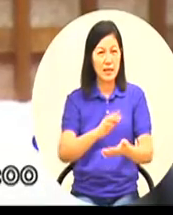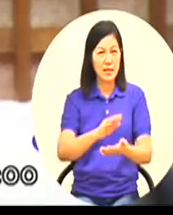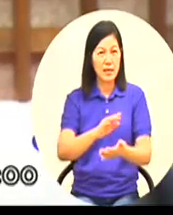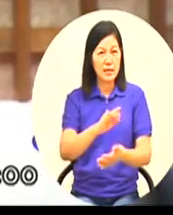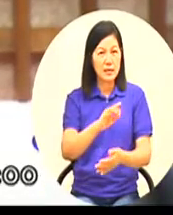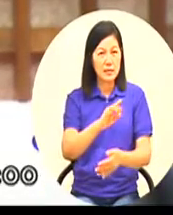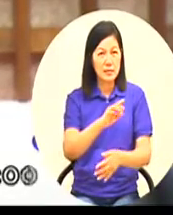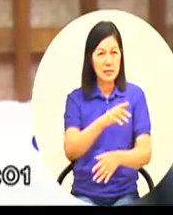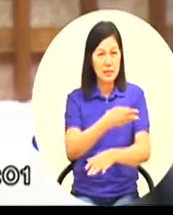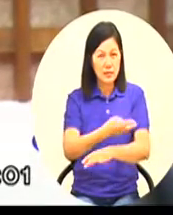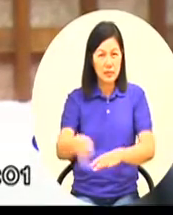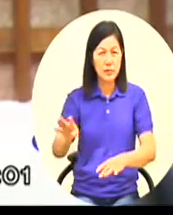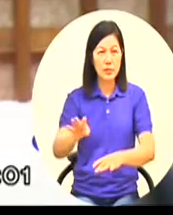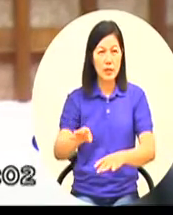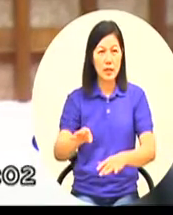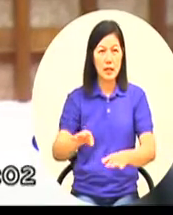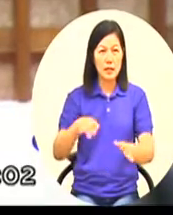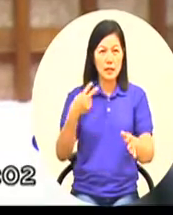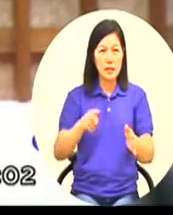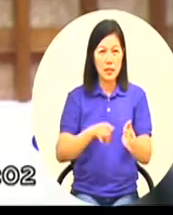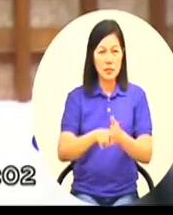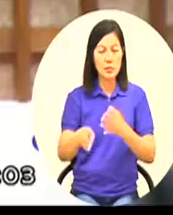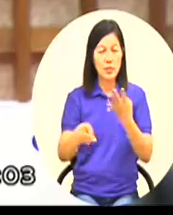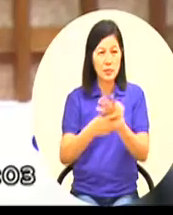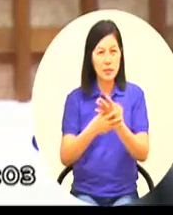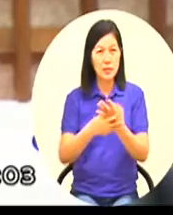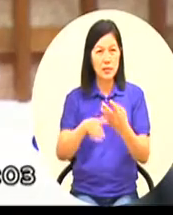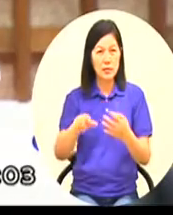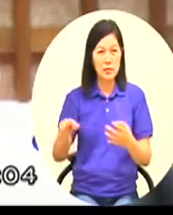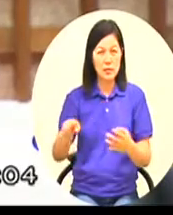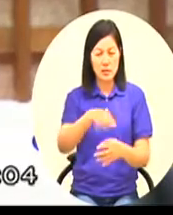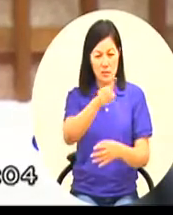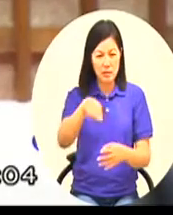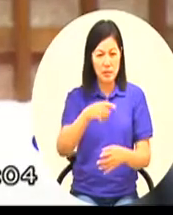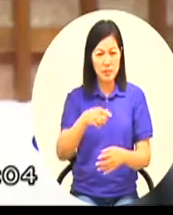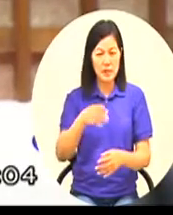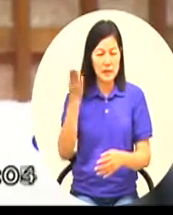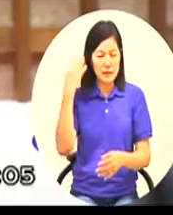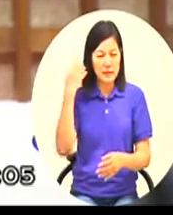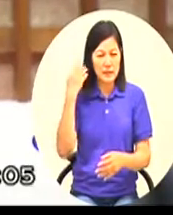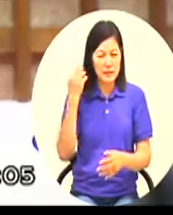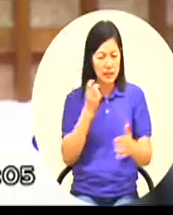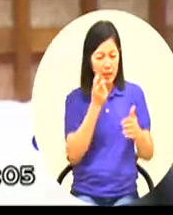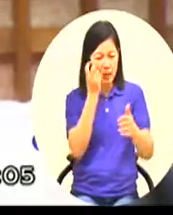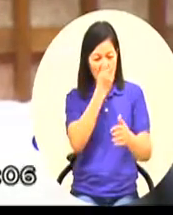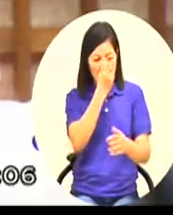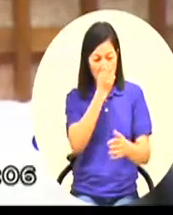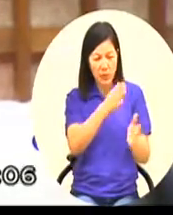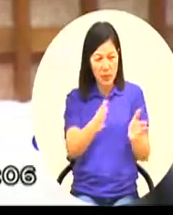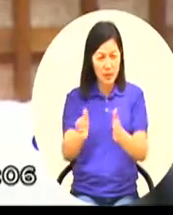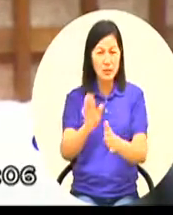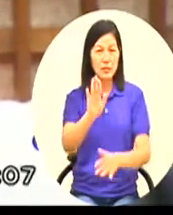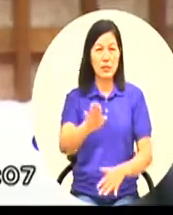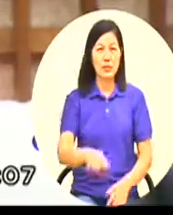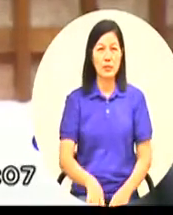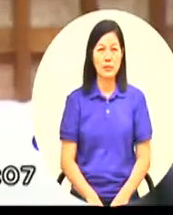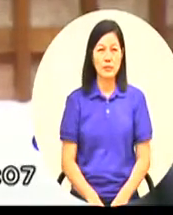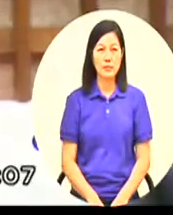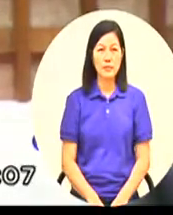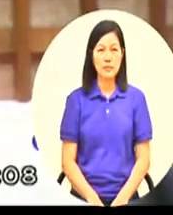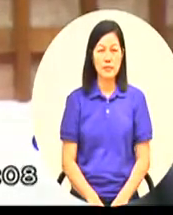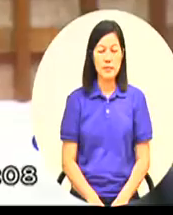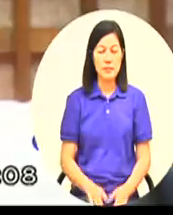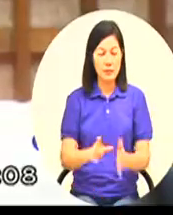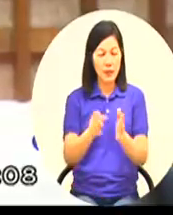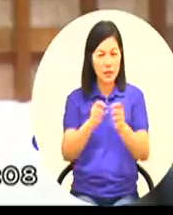些这个专业性的东西？其实你们应该都有早就列管了。那你们今天来讲的话，我长期在讲，你们都